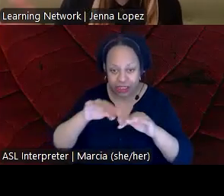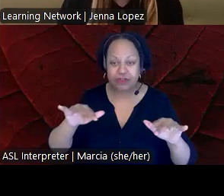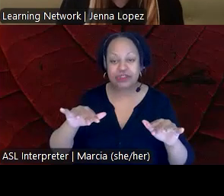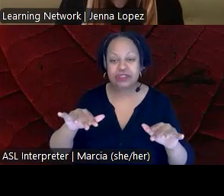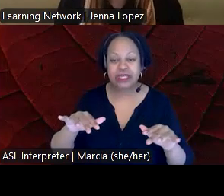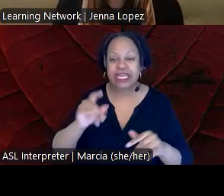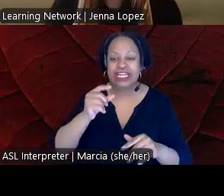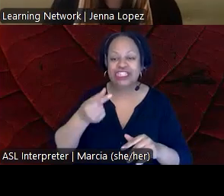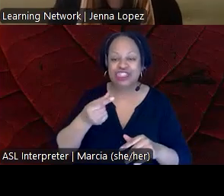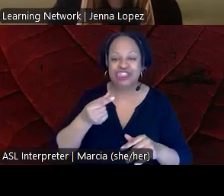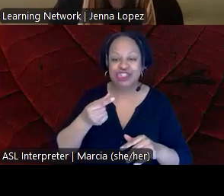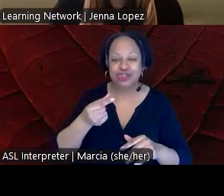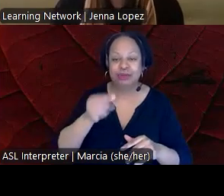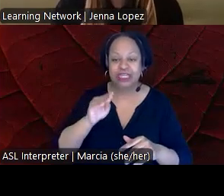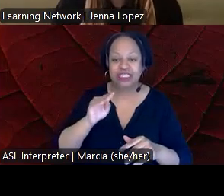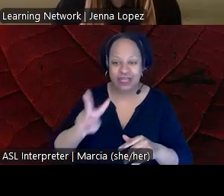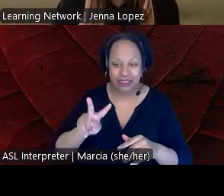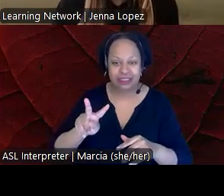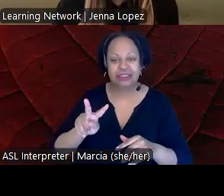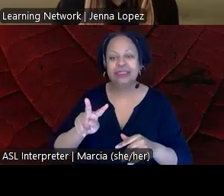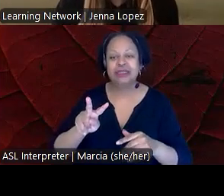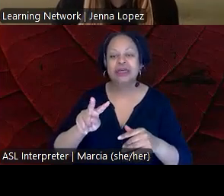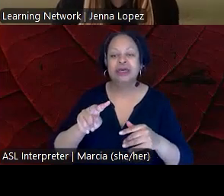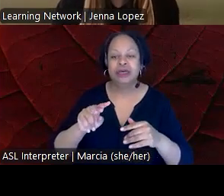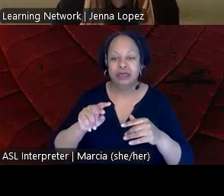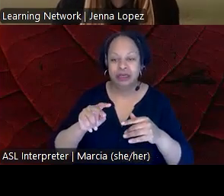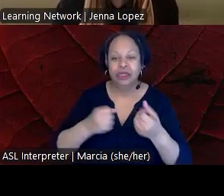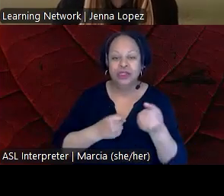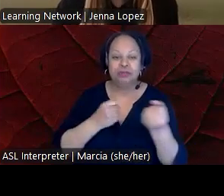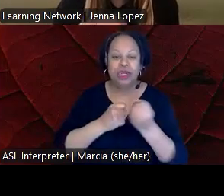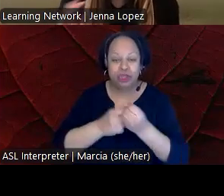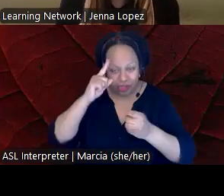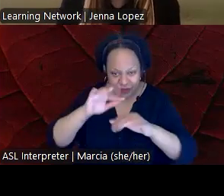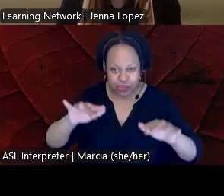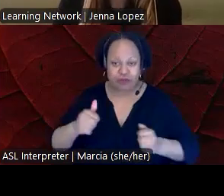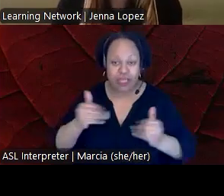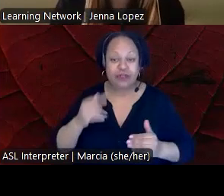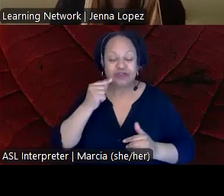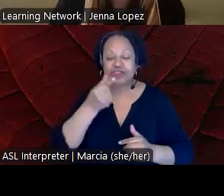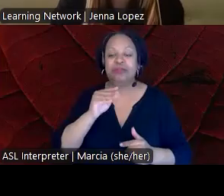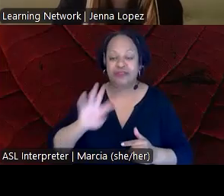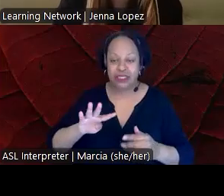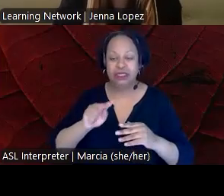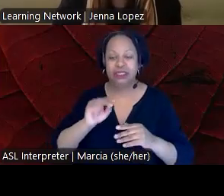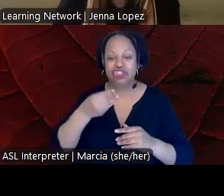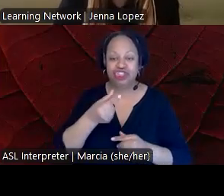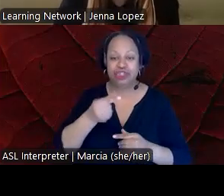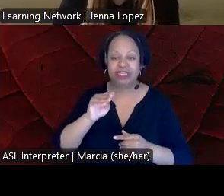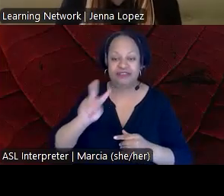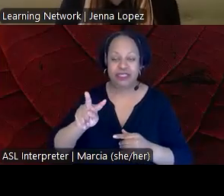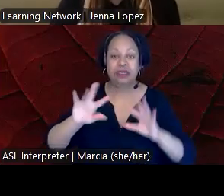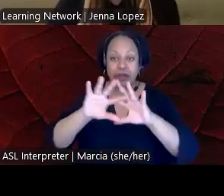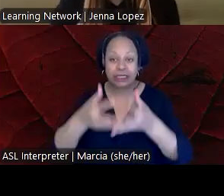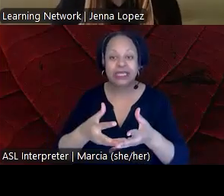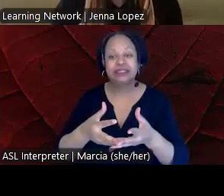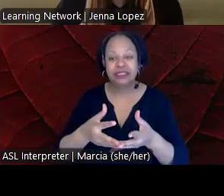a été rédigée justement par les membres de l'équipe du Learning Network, Dr. Patty Douglas. Restez à l'écoute car ceci